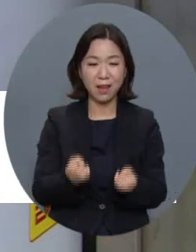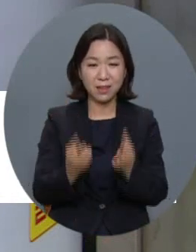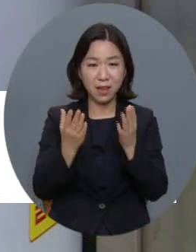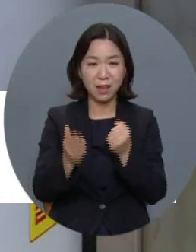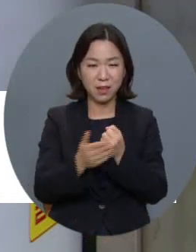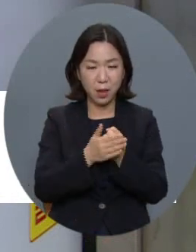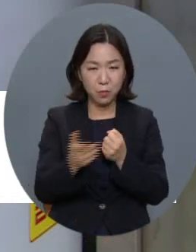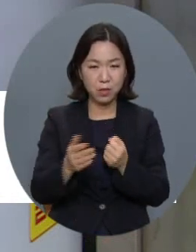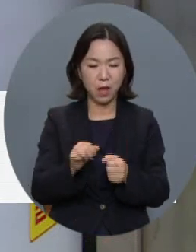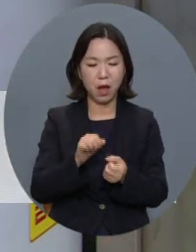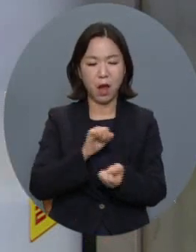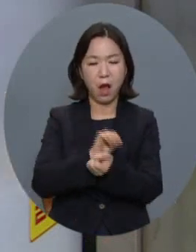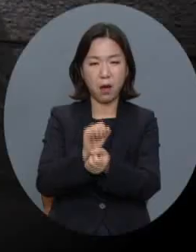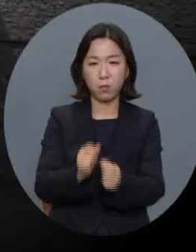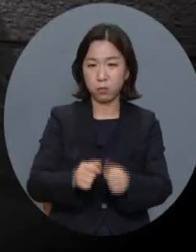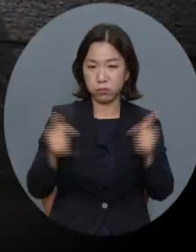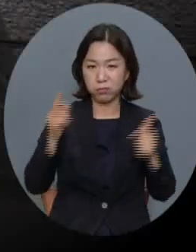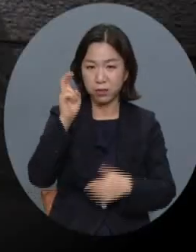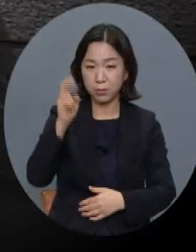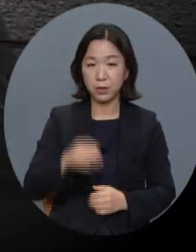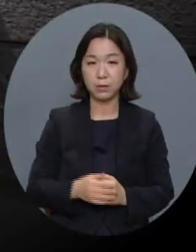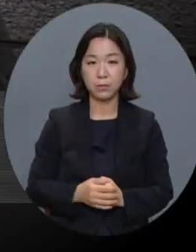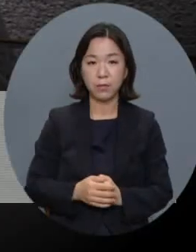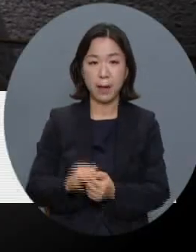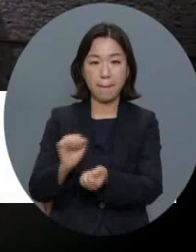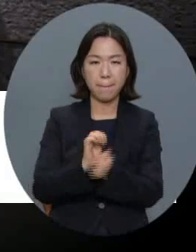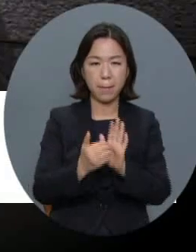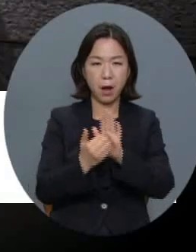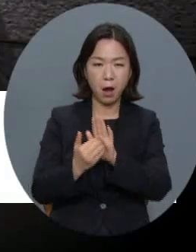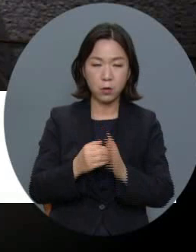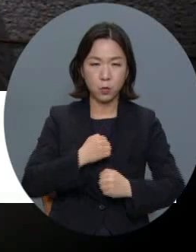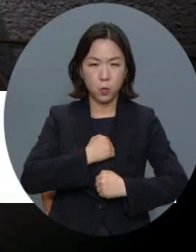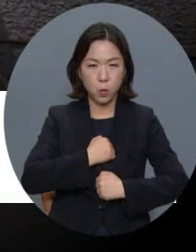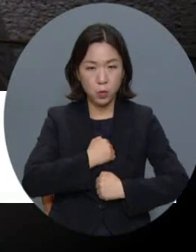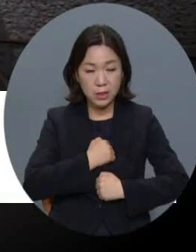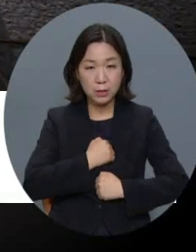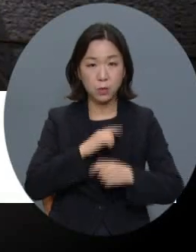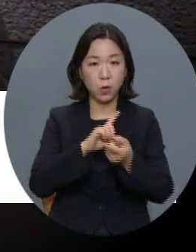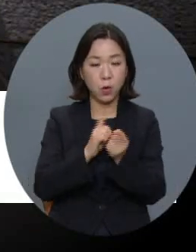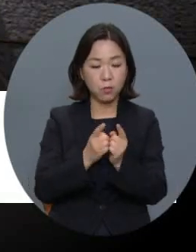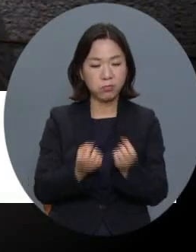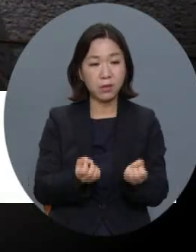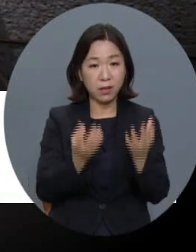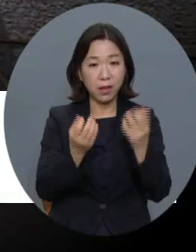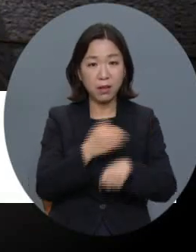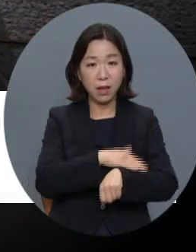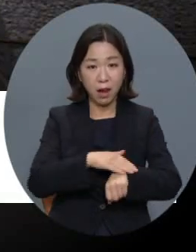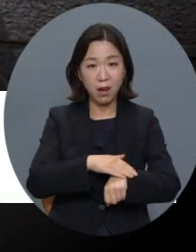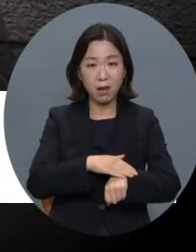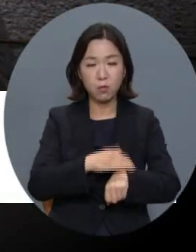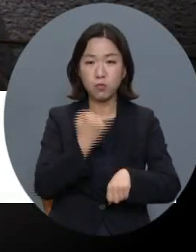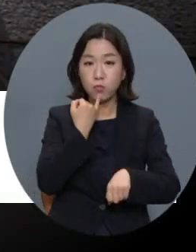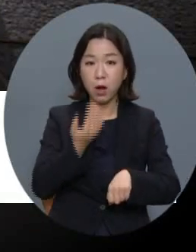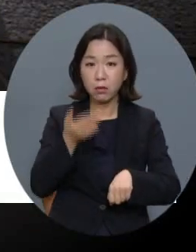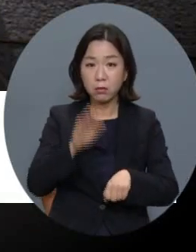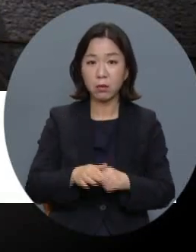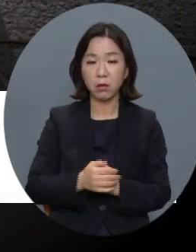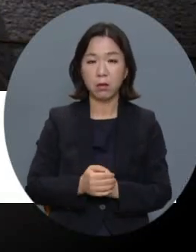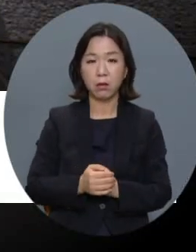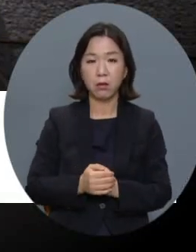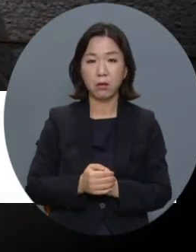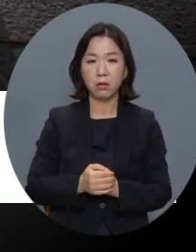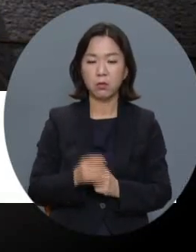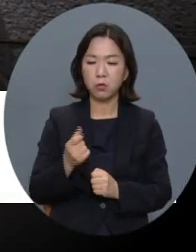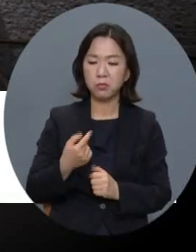감염이 확산한 것으로 보고 있습니다. 방역수칙을 지켜나가면서 서로 간에 행사를 한다든지 이렇게 하면 좋은데, 그런 걸